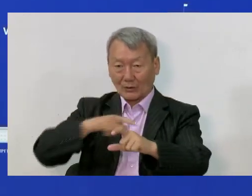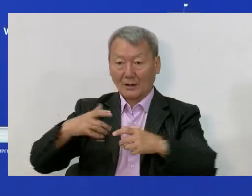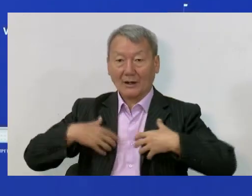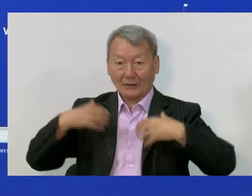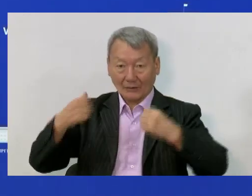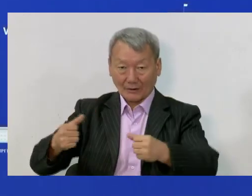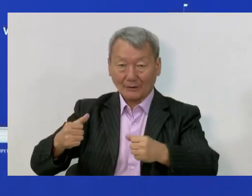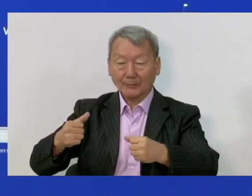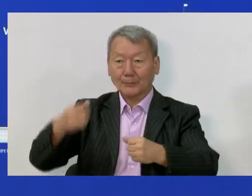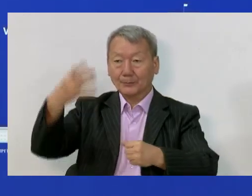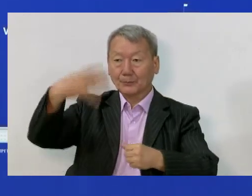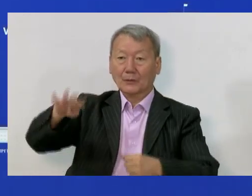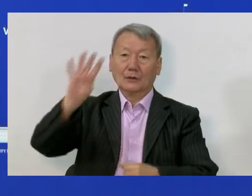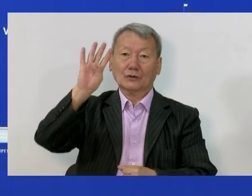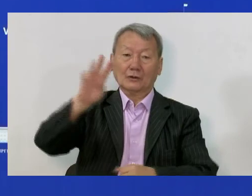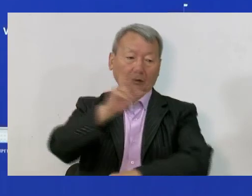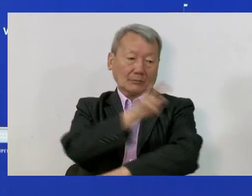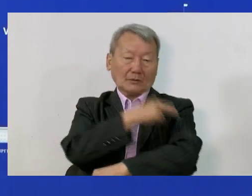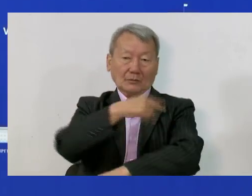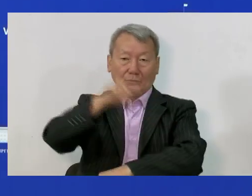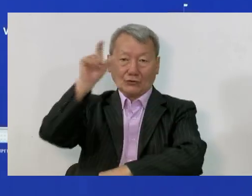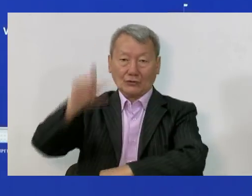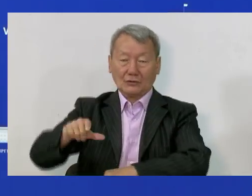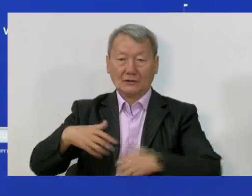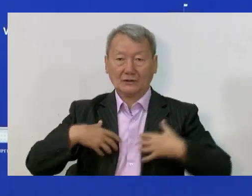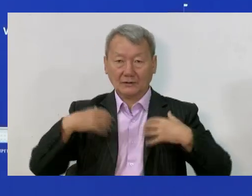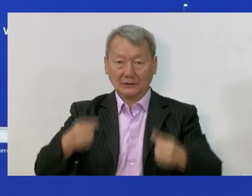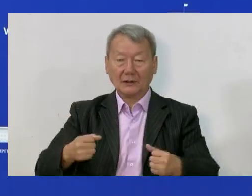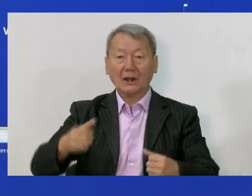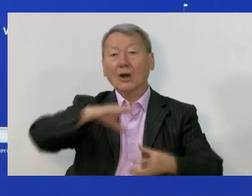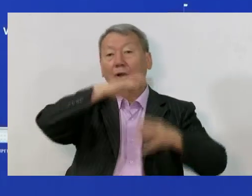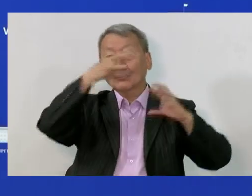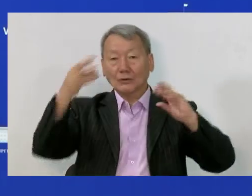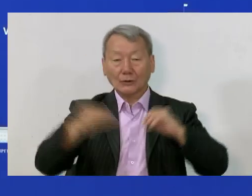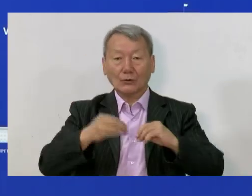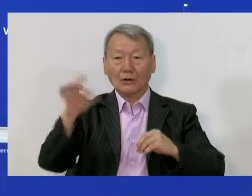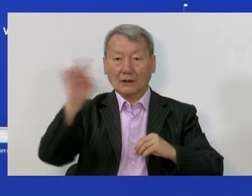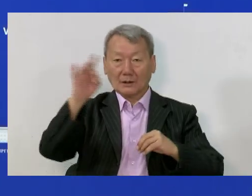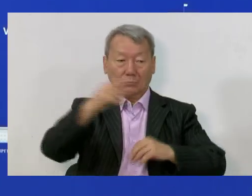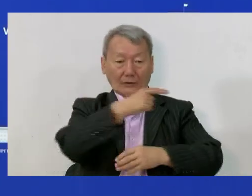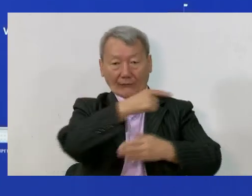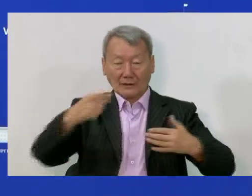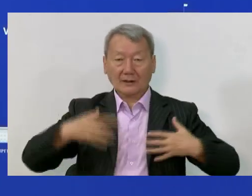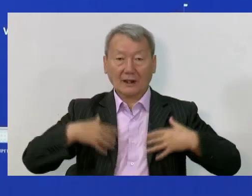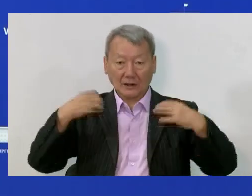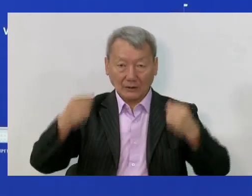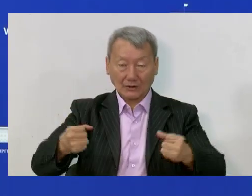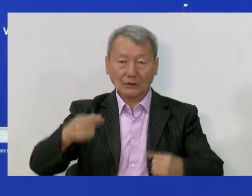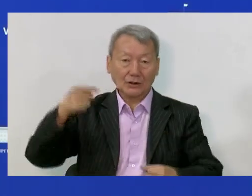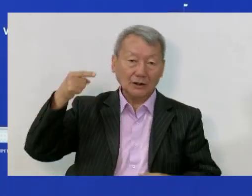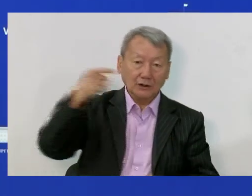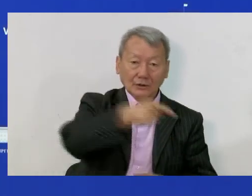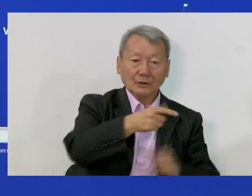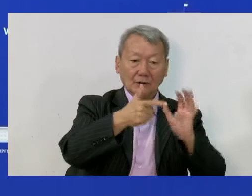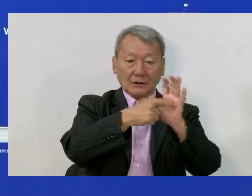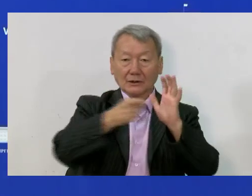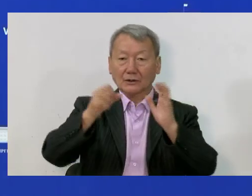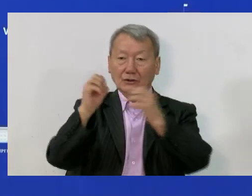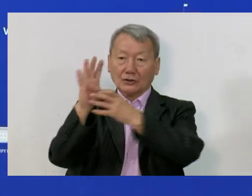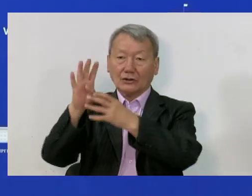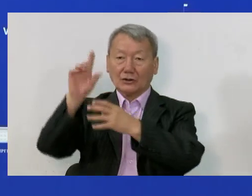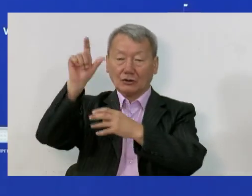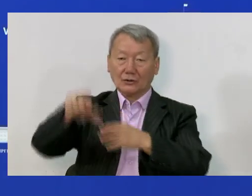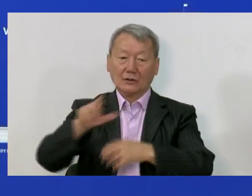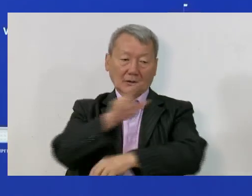выздоровлением выписано 44 медицинских работника. Всего по республике выписано с выздоровлением 1714